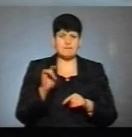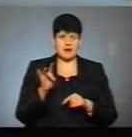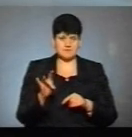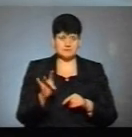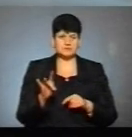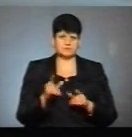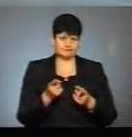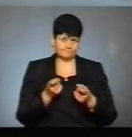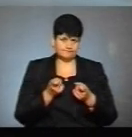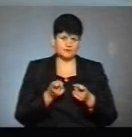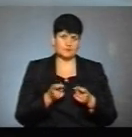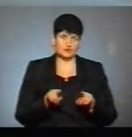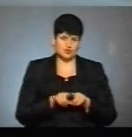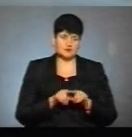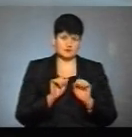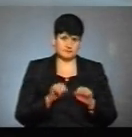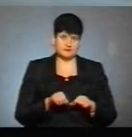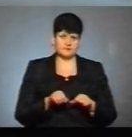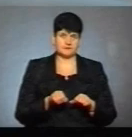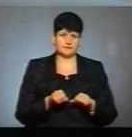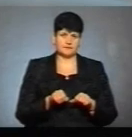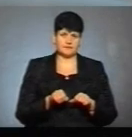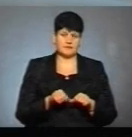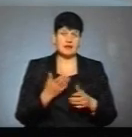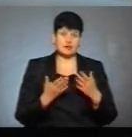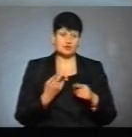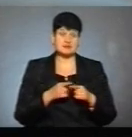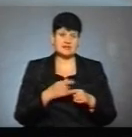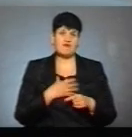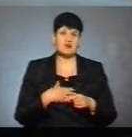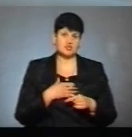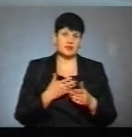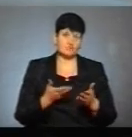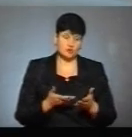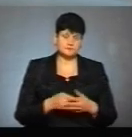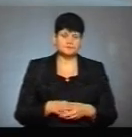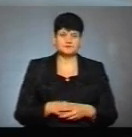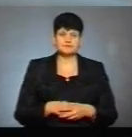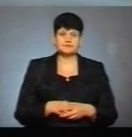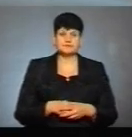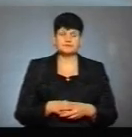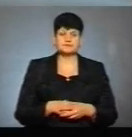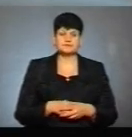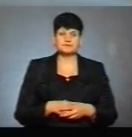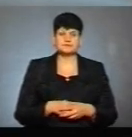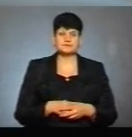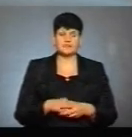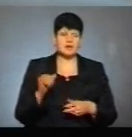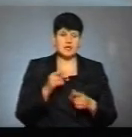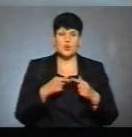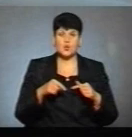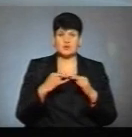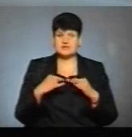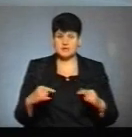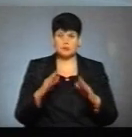нього будуть справи, якщо йому це важливо, скажімо так. І круглий стіл